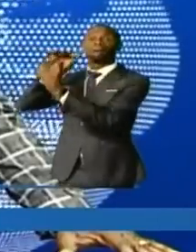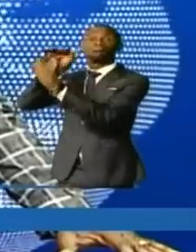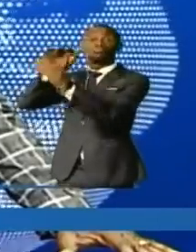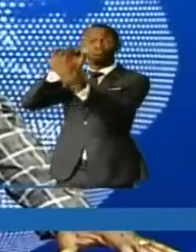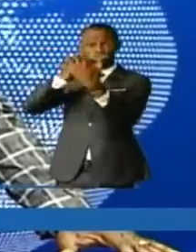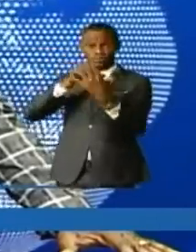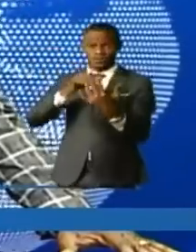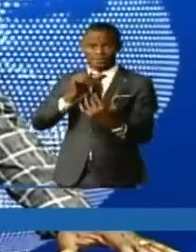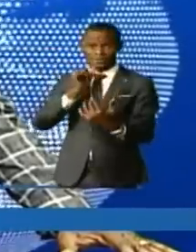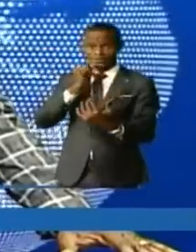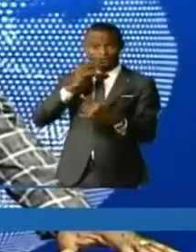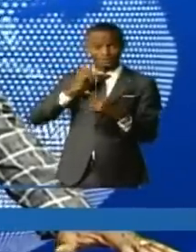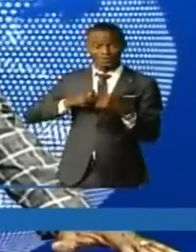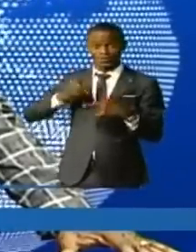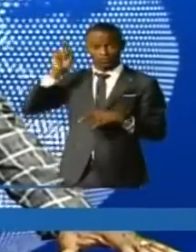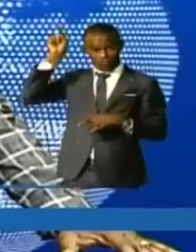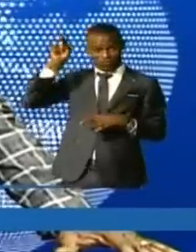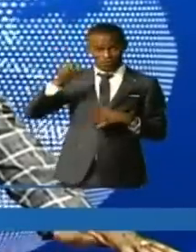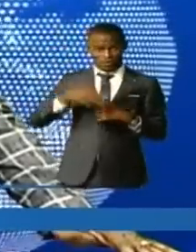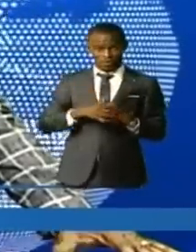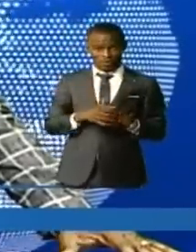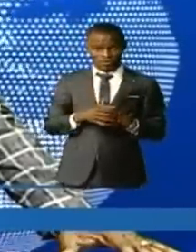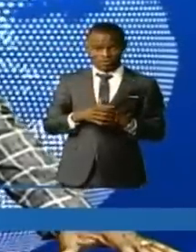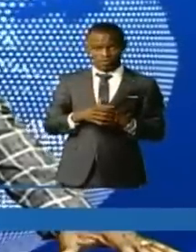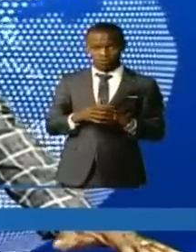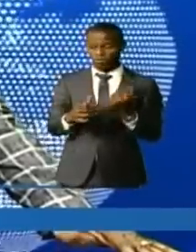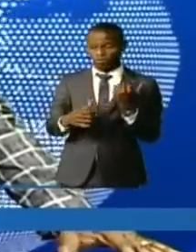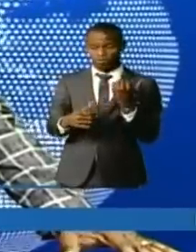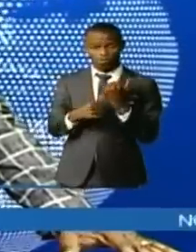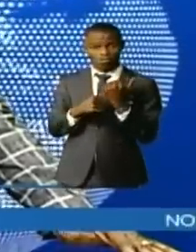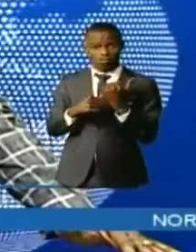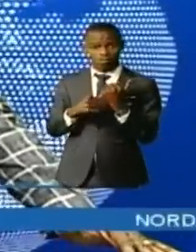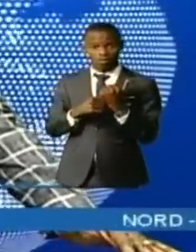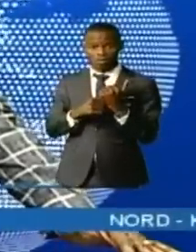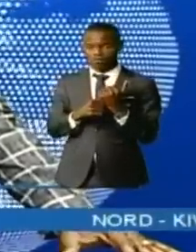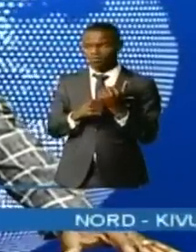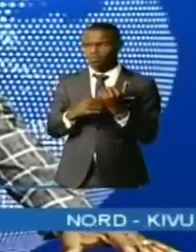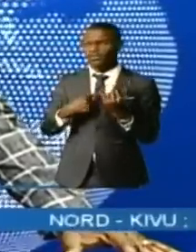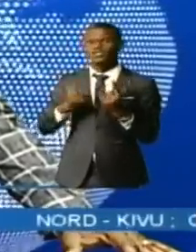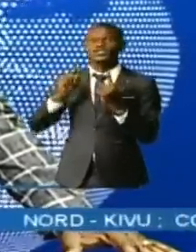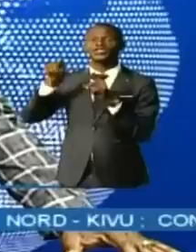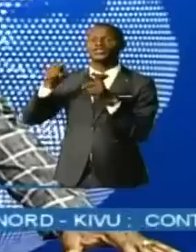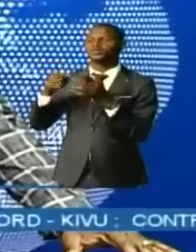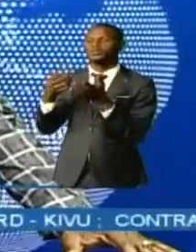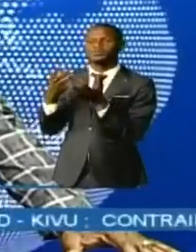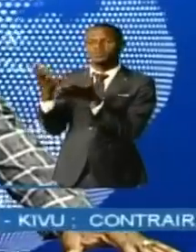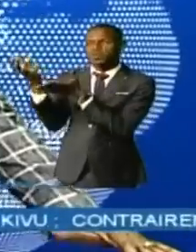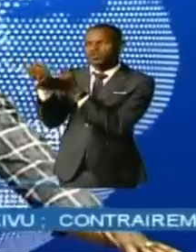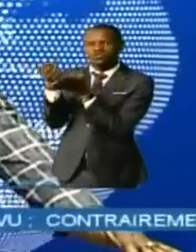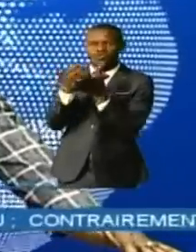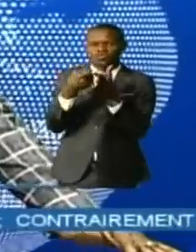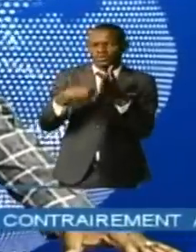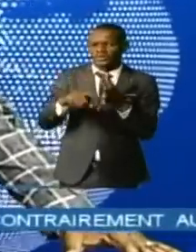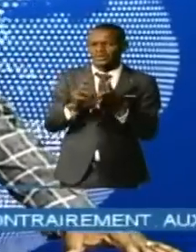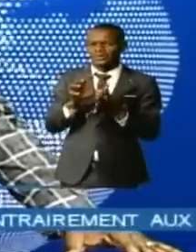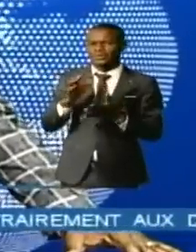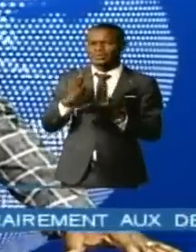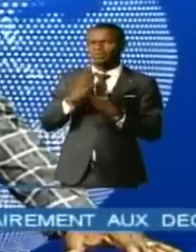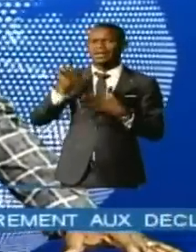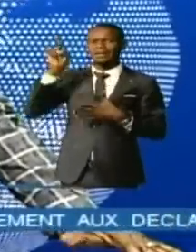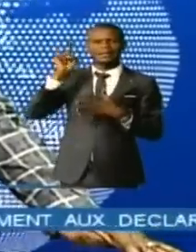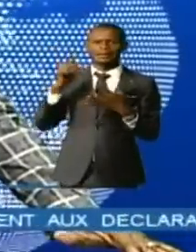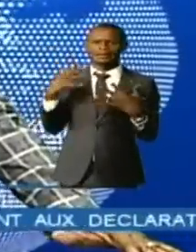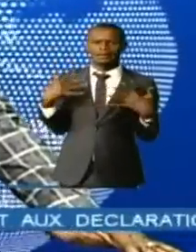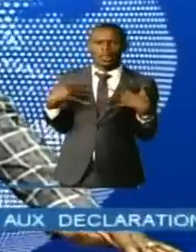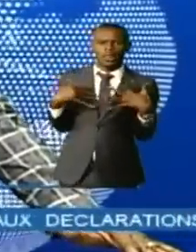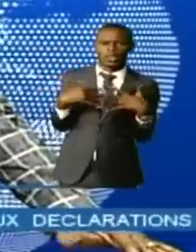peines qu'endurent les opérateurs économiques pour arriver avec leur cargaison aux portes du Congo. Il y en a qui ne sont même pas prêts à payer la douane